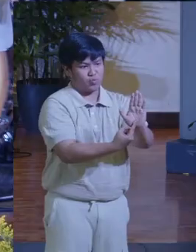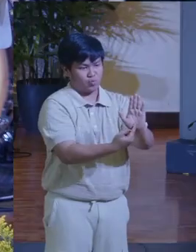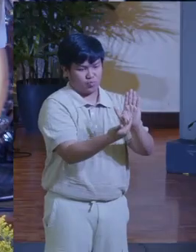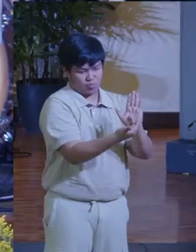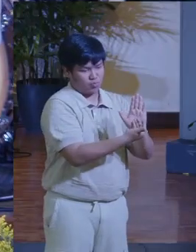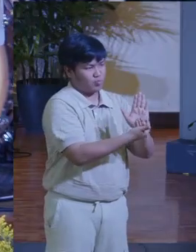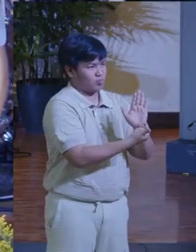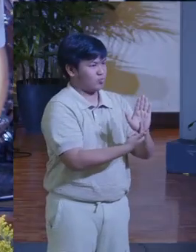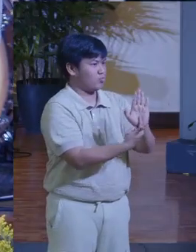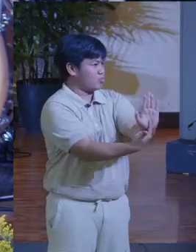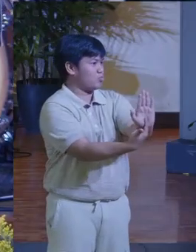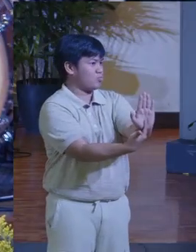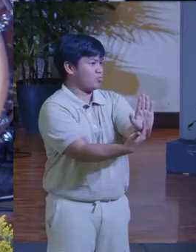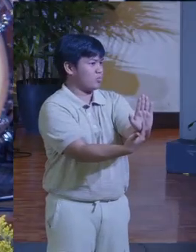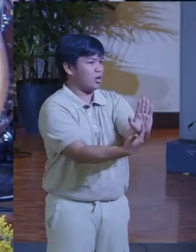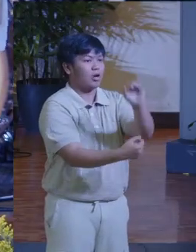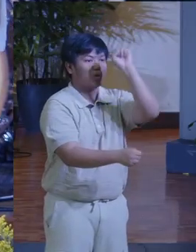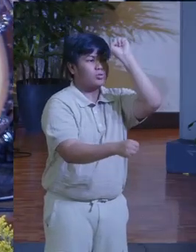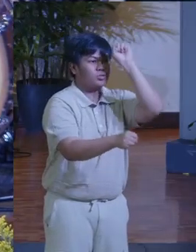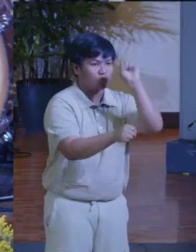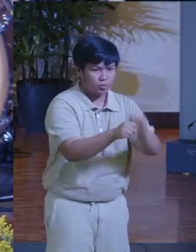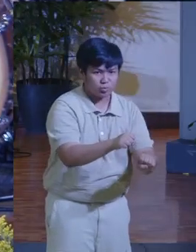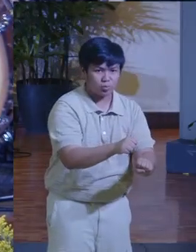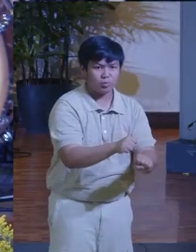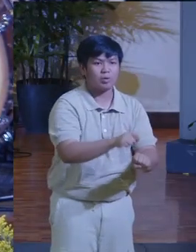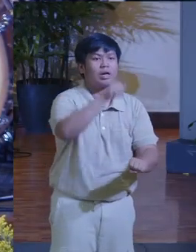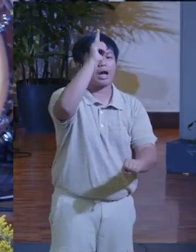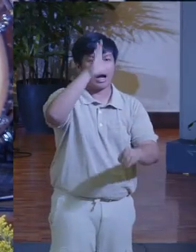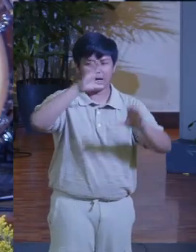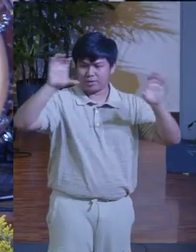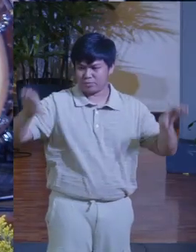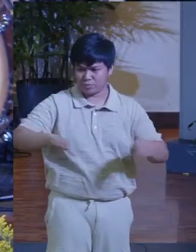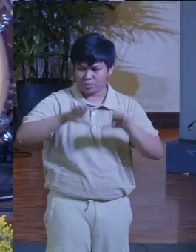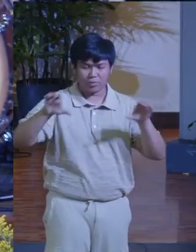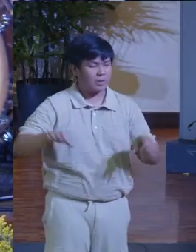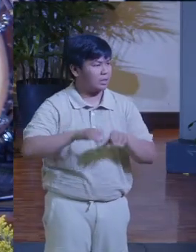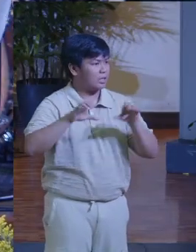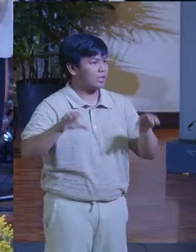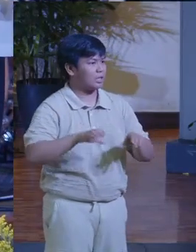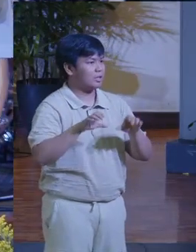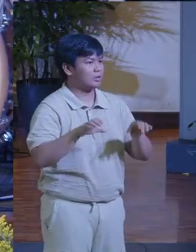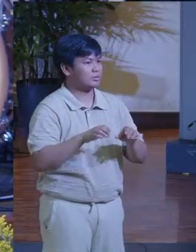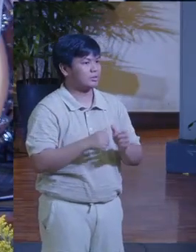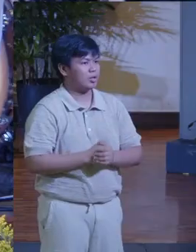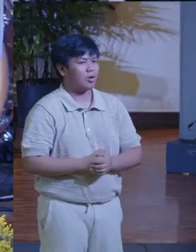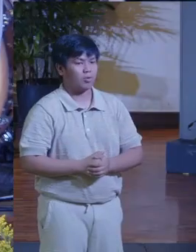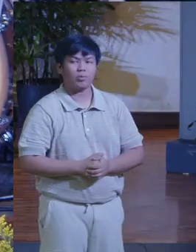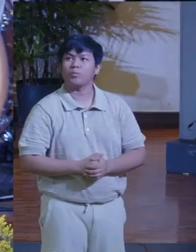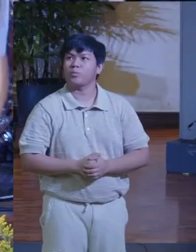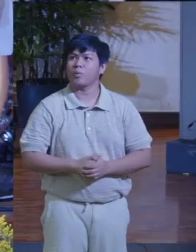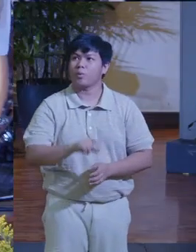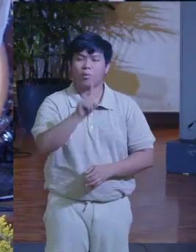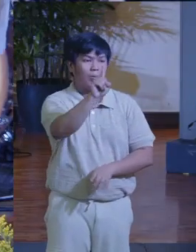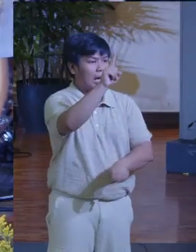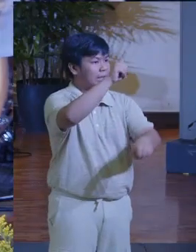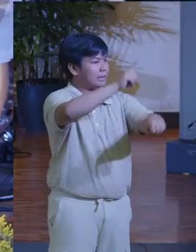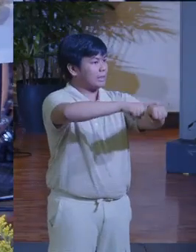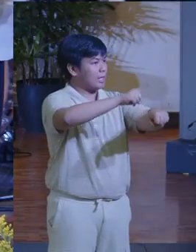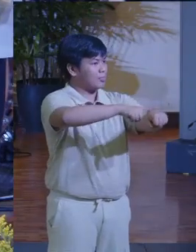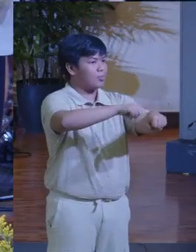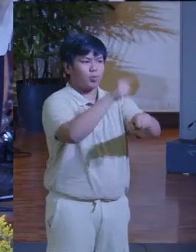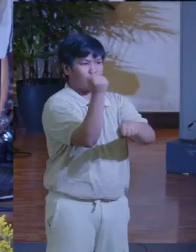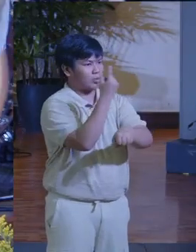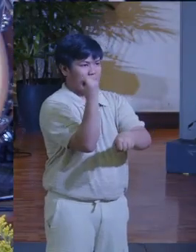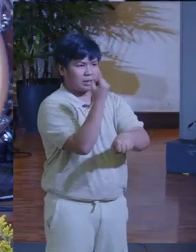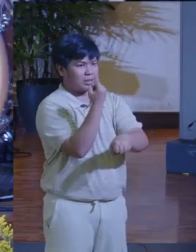nagdala. Datapwat, dahil gawa ng Diyos, ito ay minsanan lang. We are